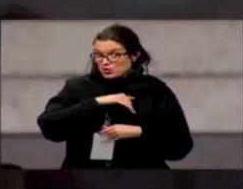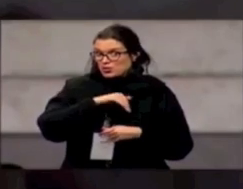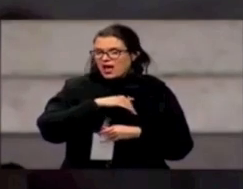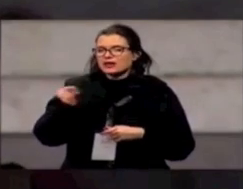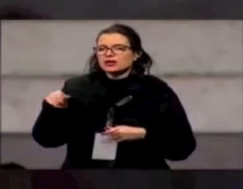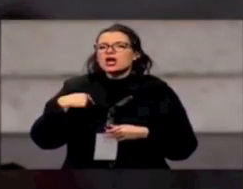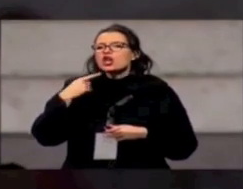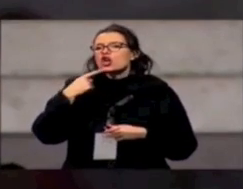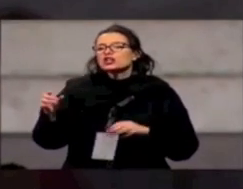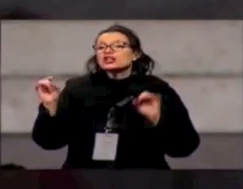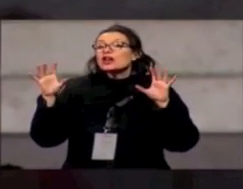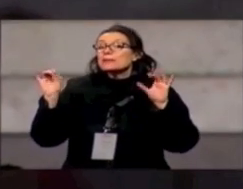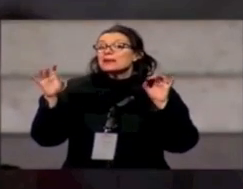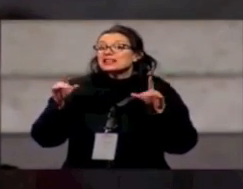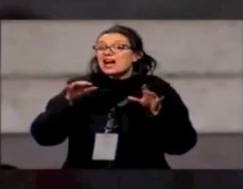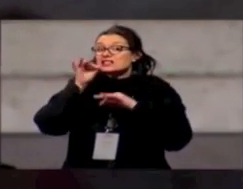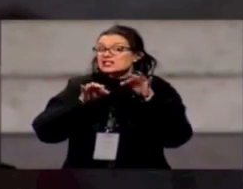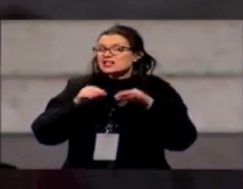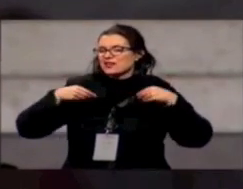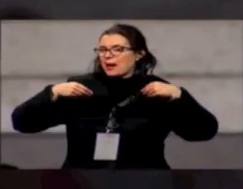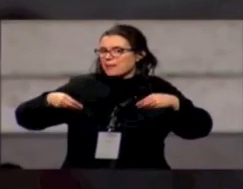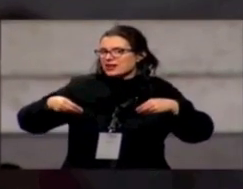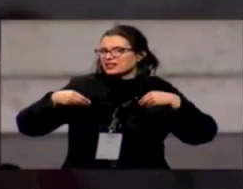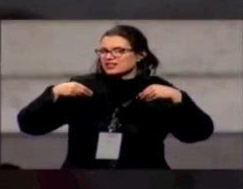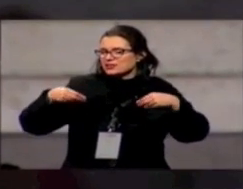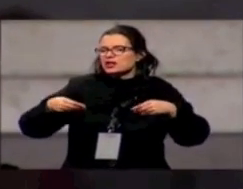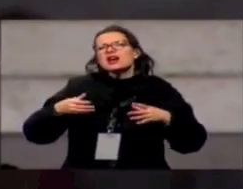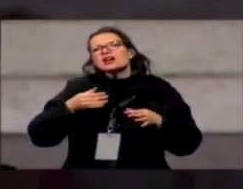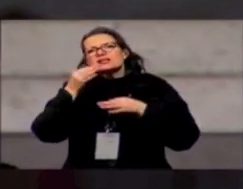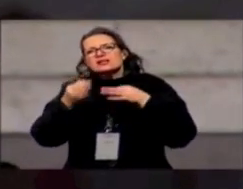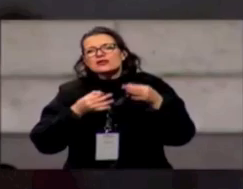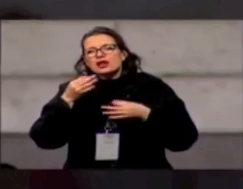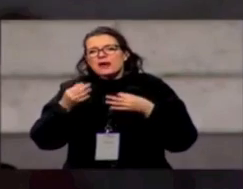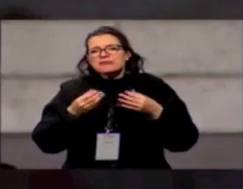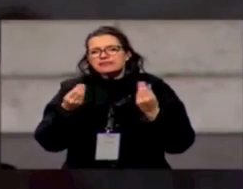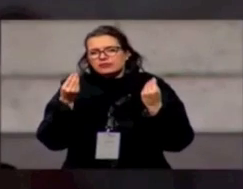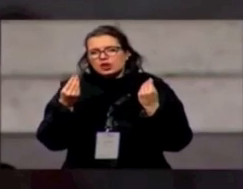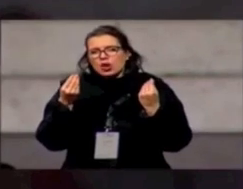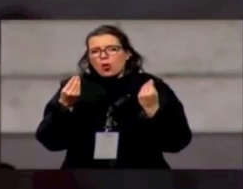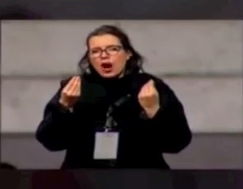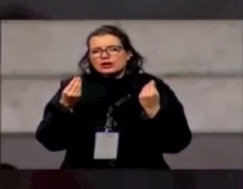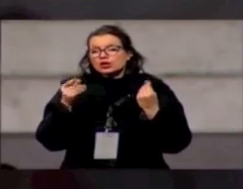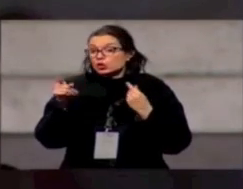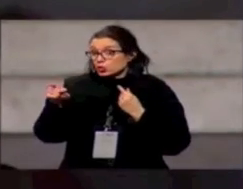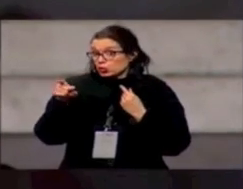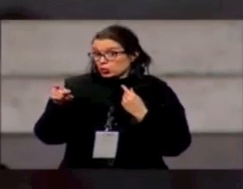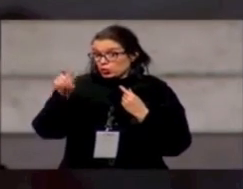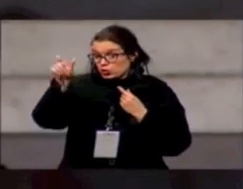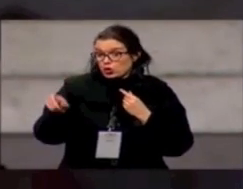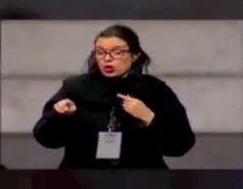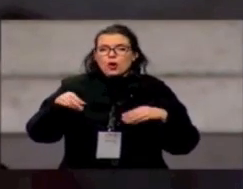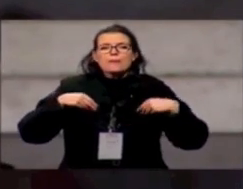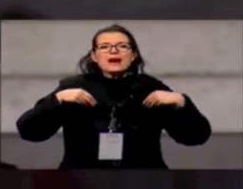e partecipazione significa che soltanto nel momento in cui partecipi si